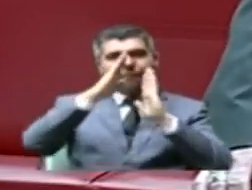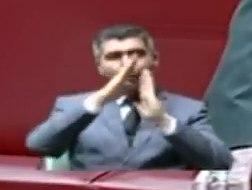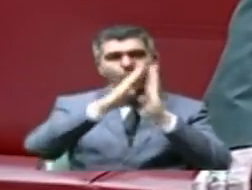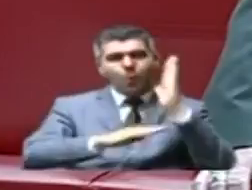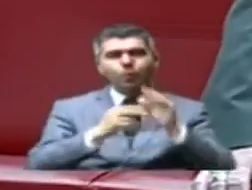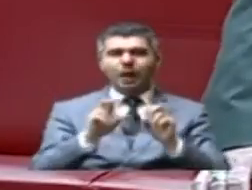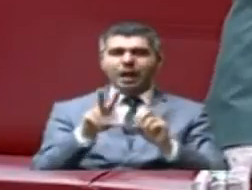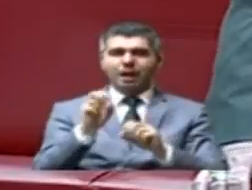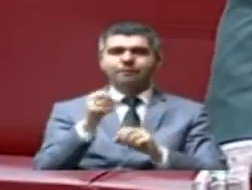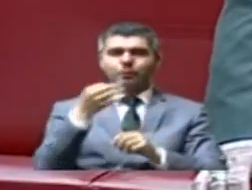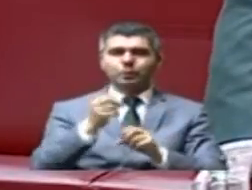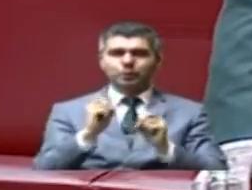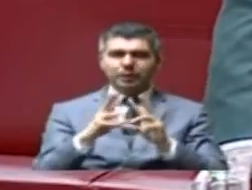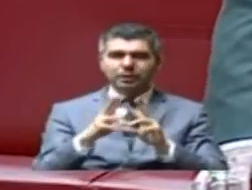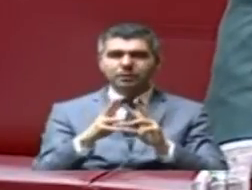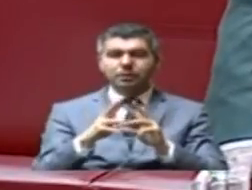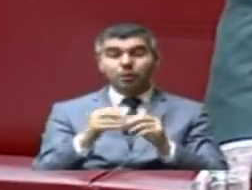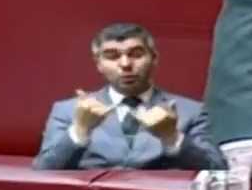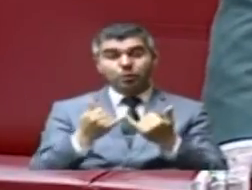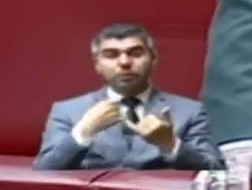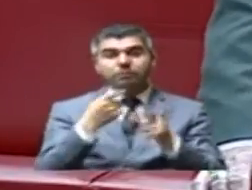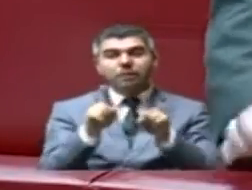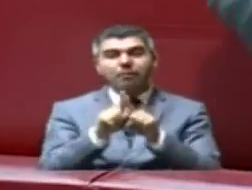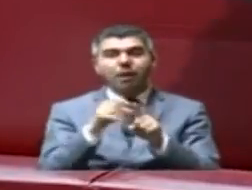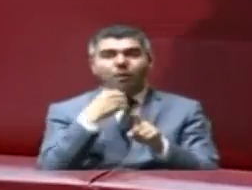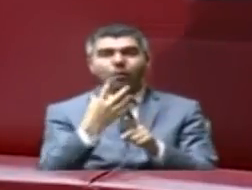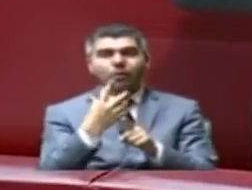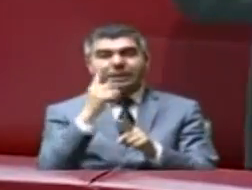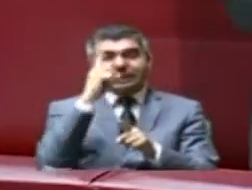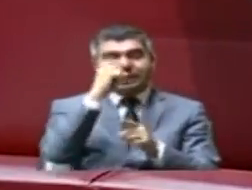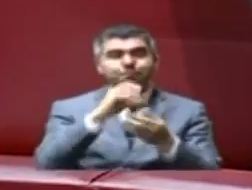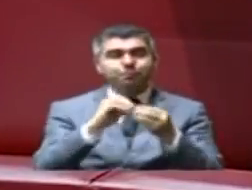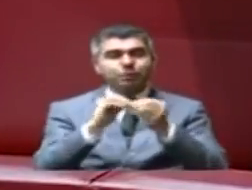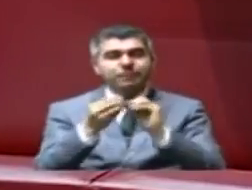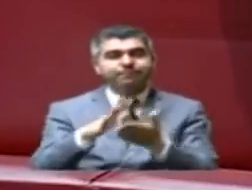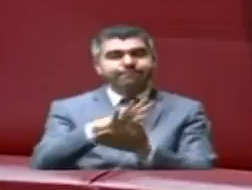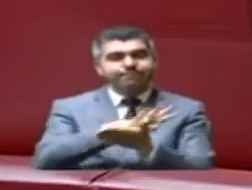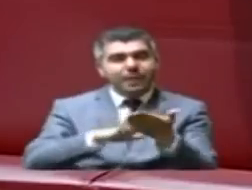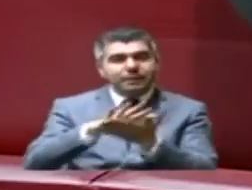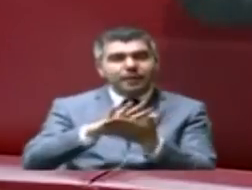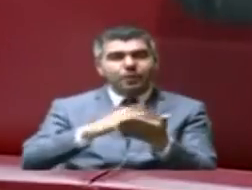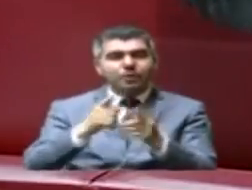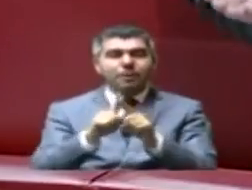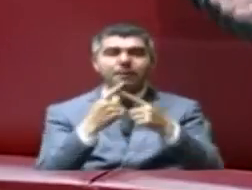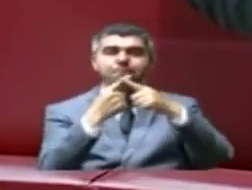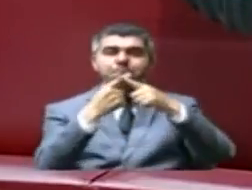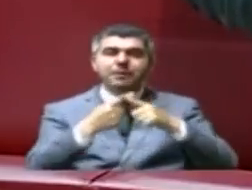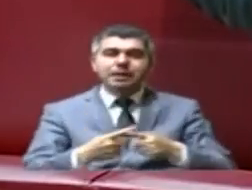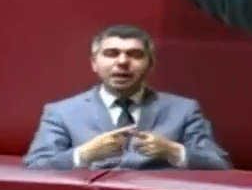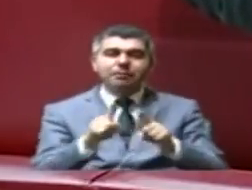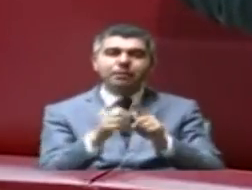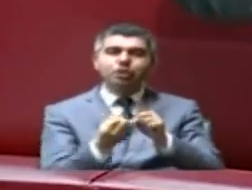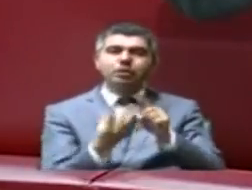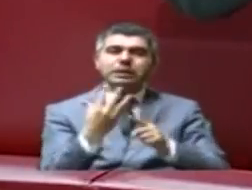السيد المستشار المحترم هو انه عندنا اليوم تحدي، بقدر ما هناك تحدي انه الفلوس اللي كاينين في الميزانيه نمشيو نديروا بهم طرقان